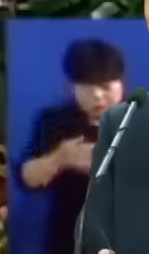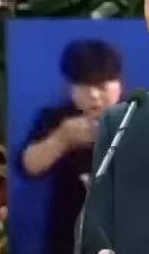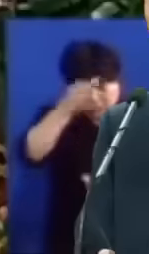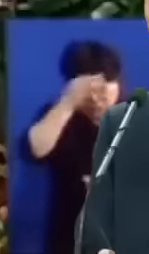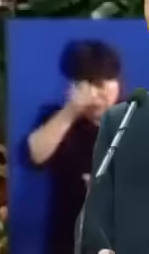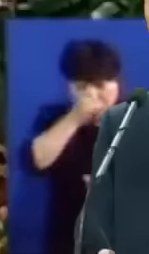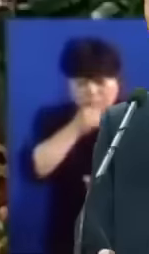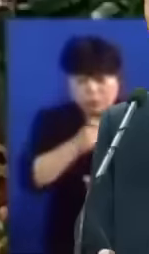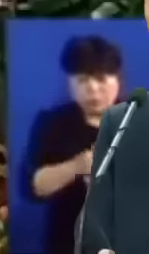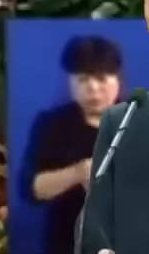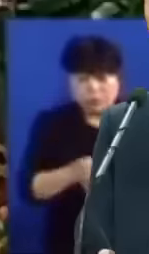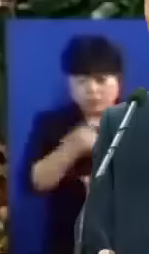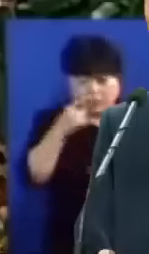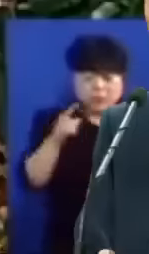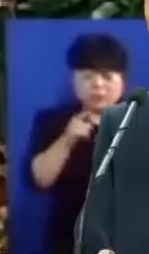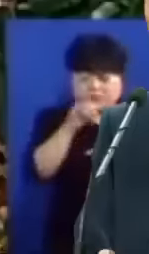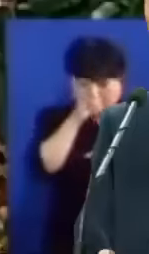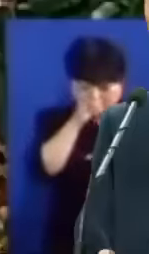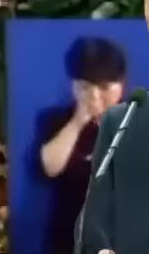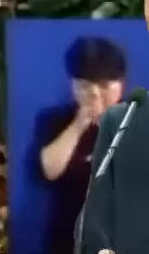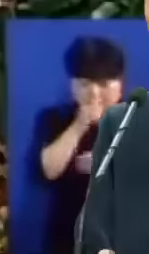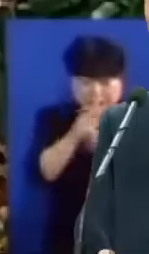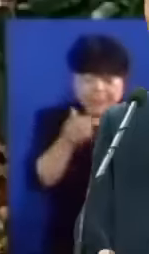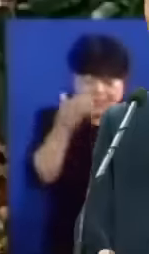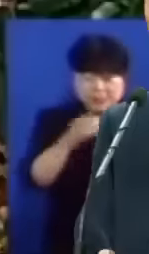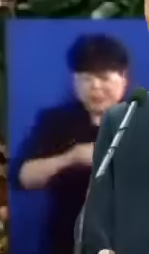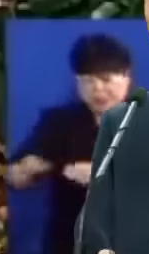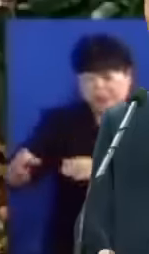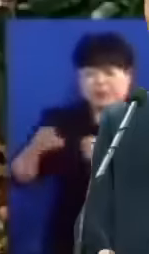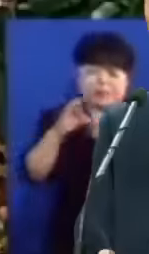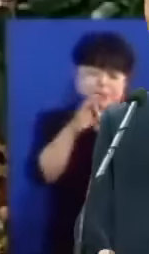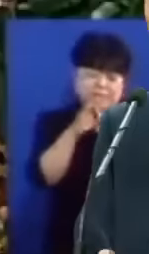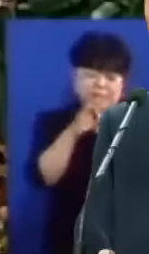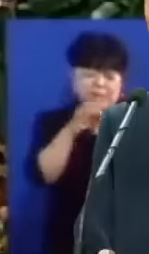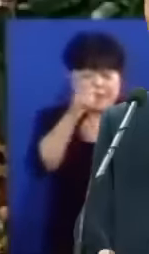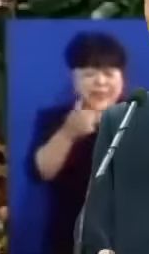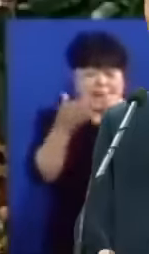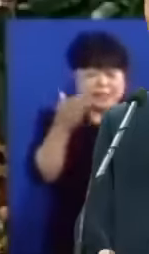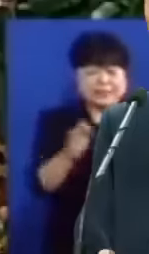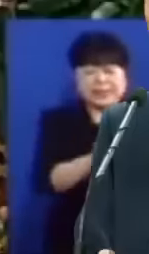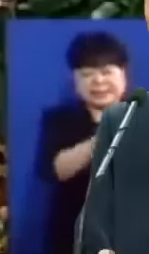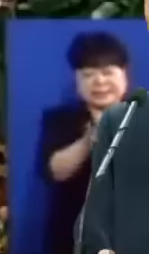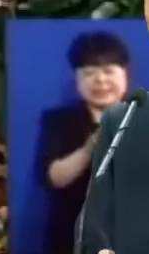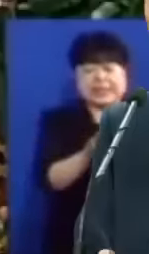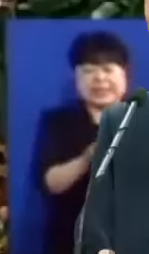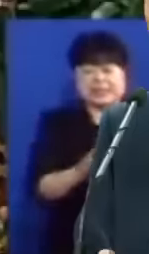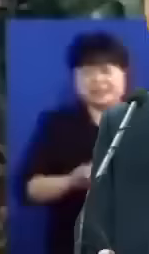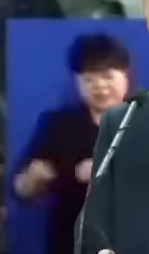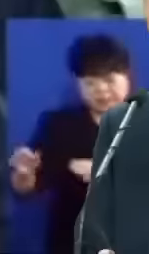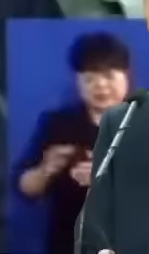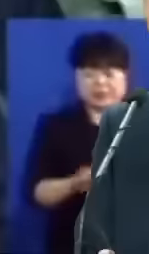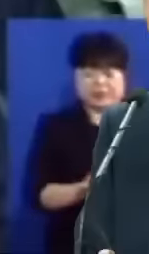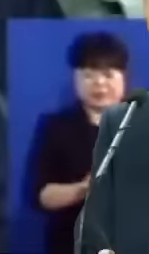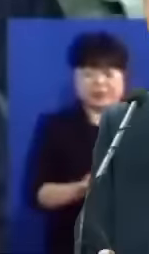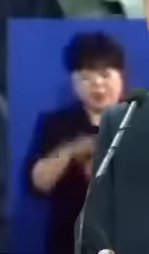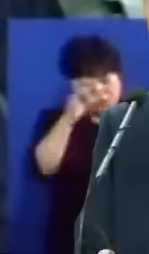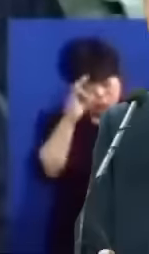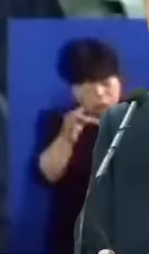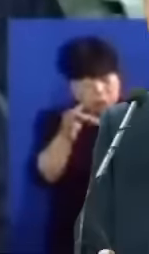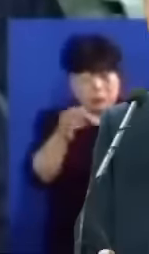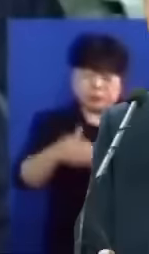갖고 화려한 삶을 살지라도 하나님을 잃어버리면, 하나님의 사랑을 놓쳐버리면